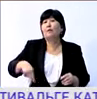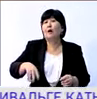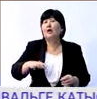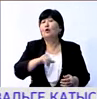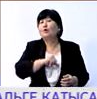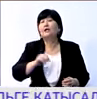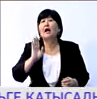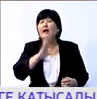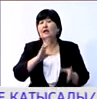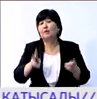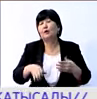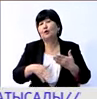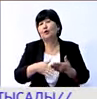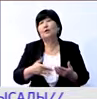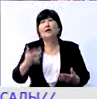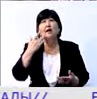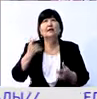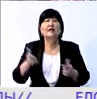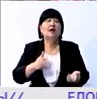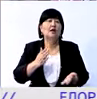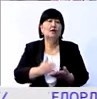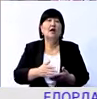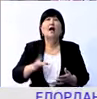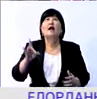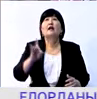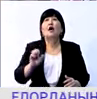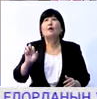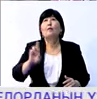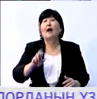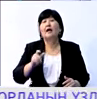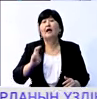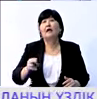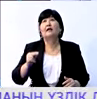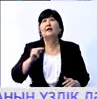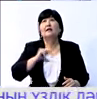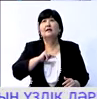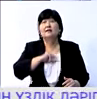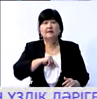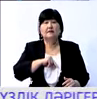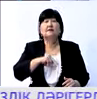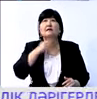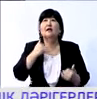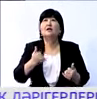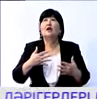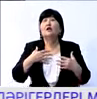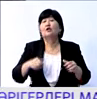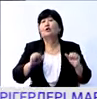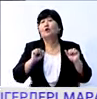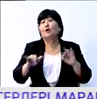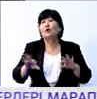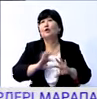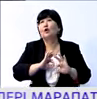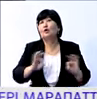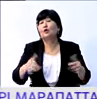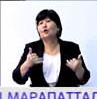өзінің аналық мейіріммен көмектесуге әр уақытта дайын тұрады ол кісі. Рахима Аяған қызының еңбегі елеусіз қалған емес. Дегенмен денсаулық сақтау ісінің үздігі